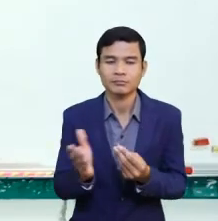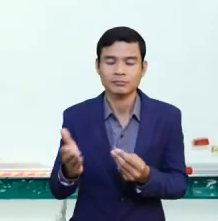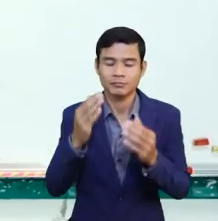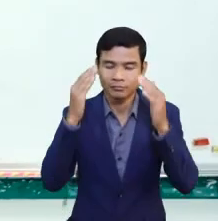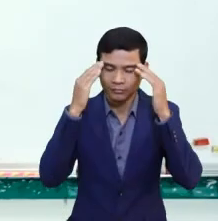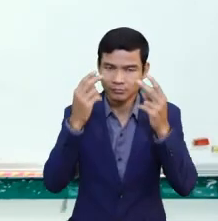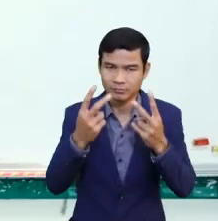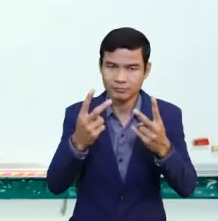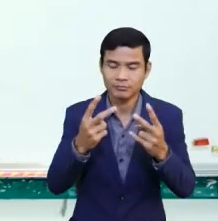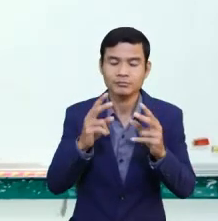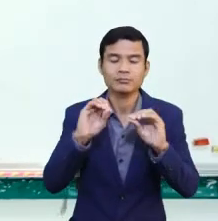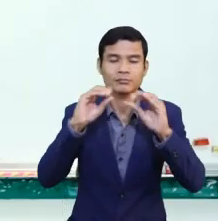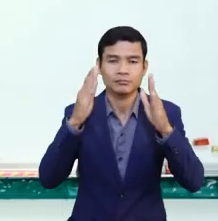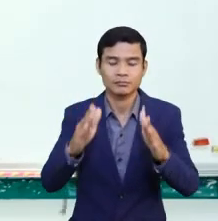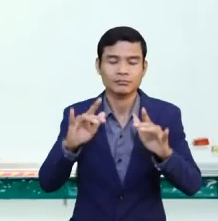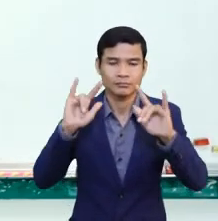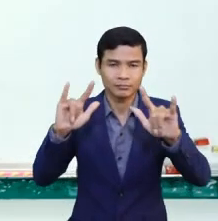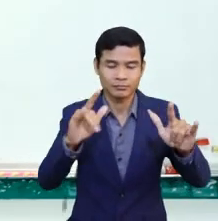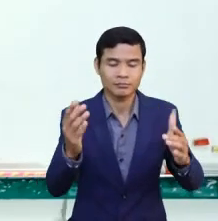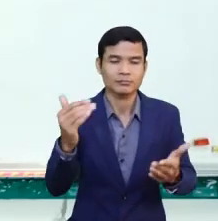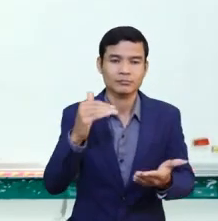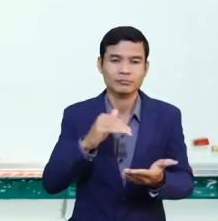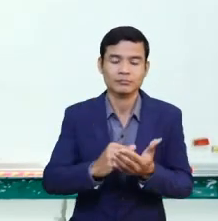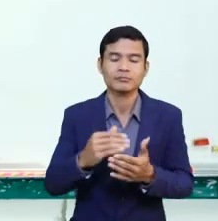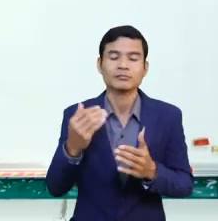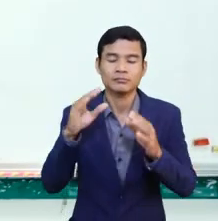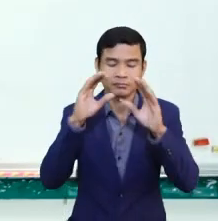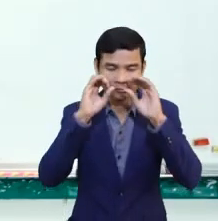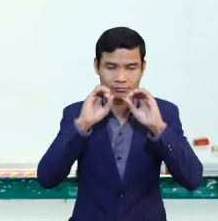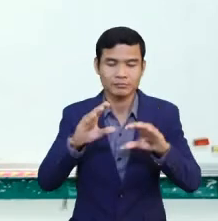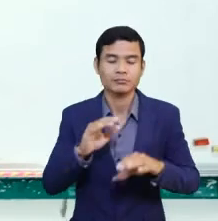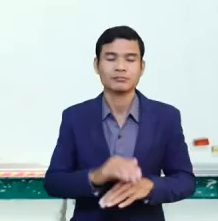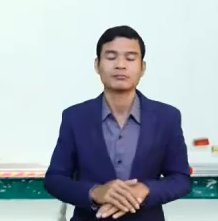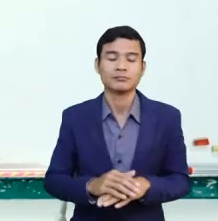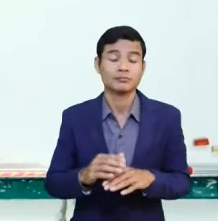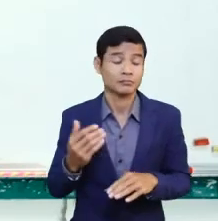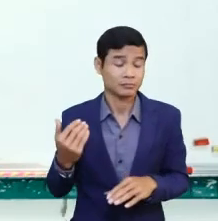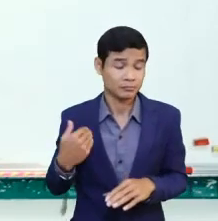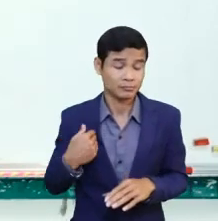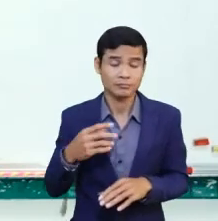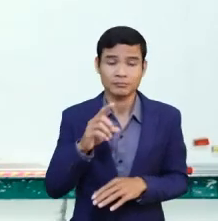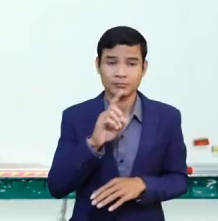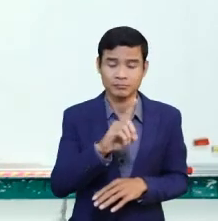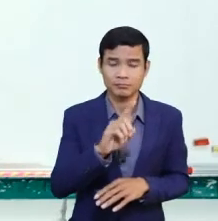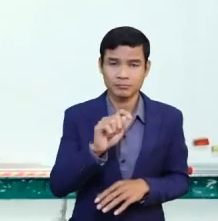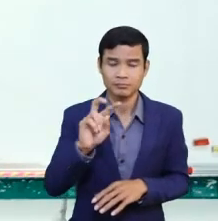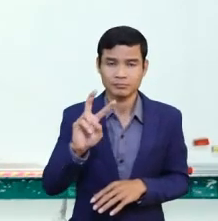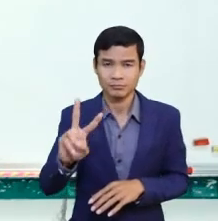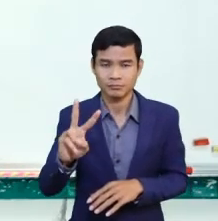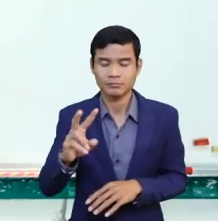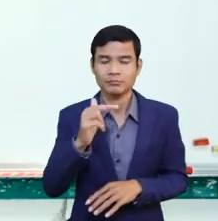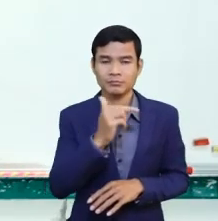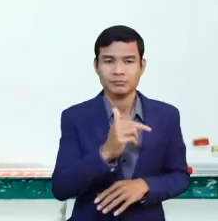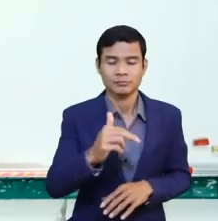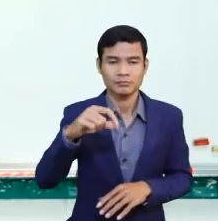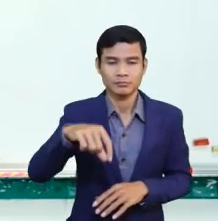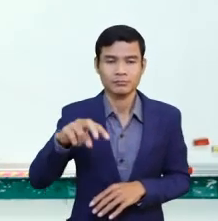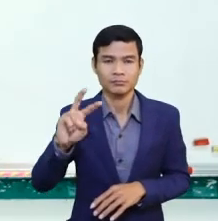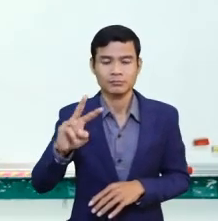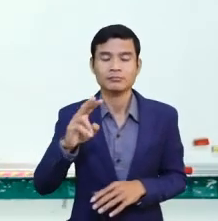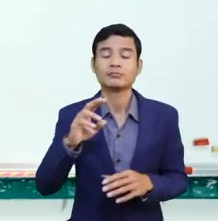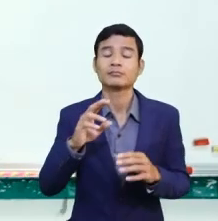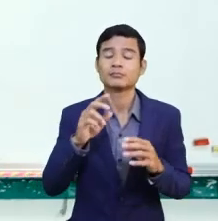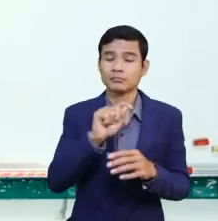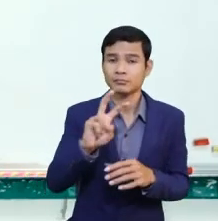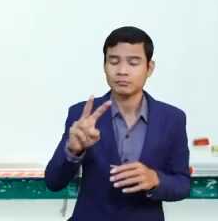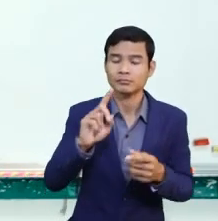tam đan ca bằng riêng đập bọn này cổ bán tam propon sắp xài được chứ cha để chốt đi thì ví cha tu tu copy sai ca